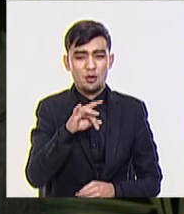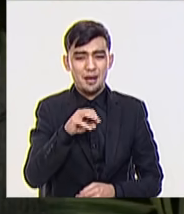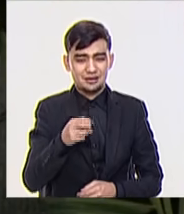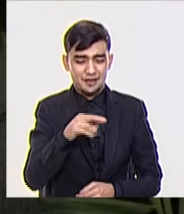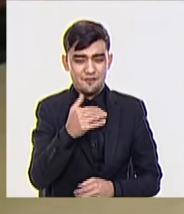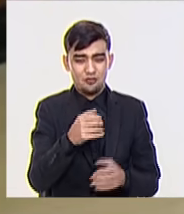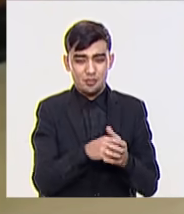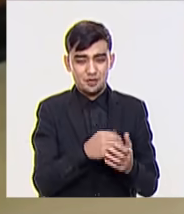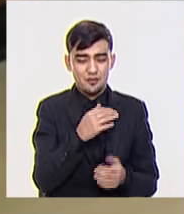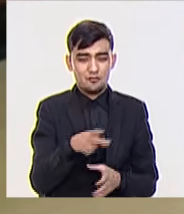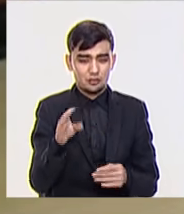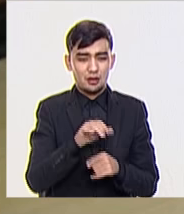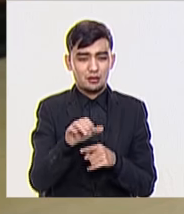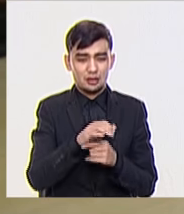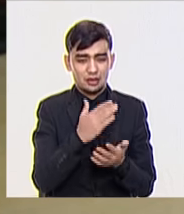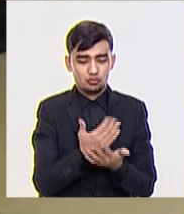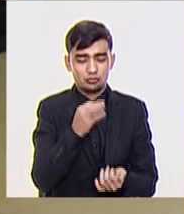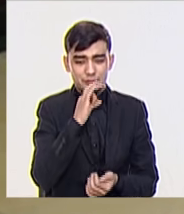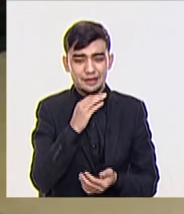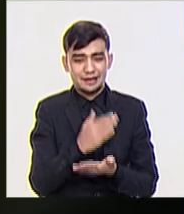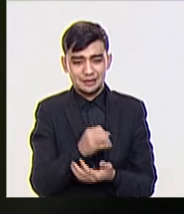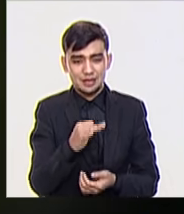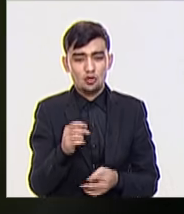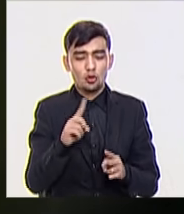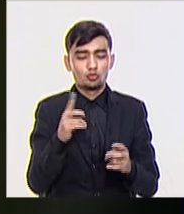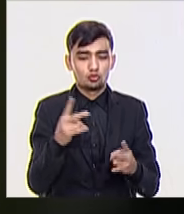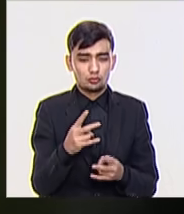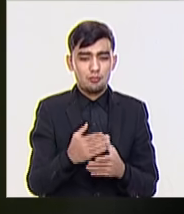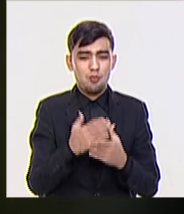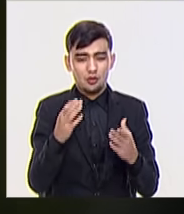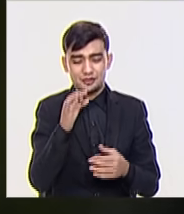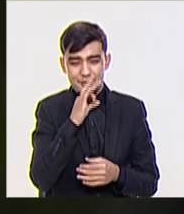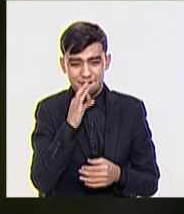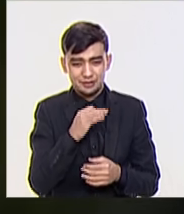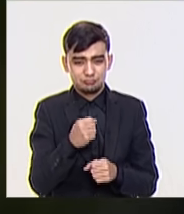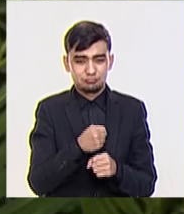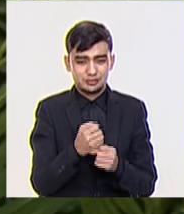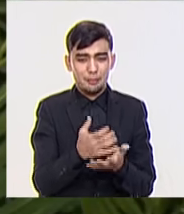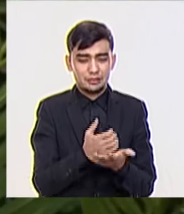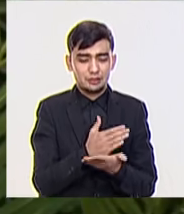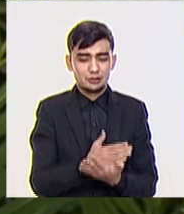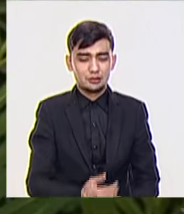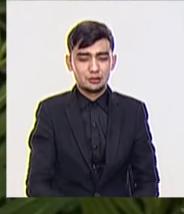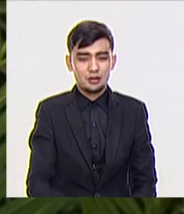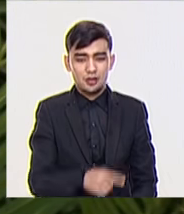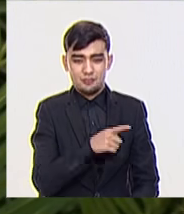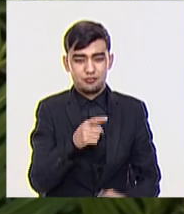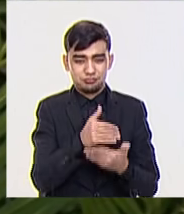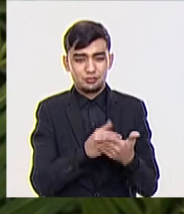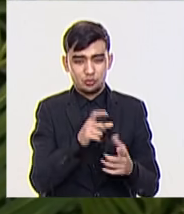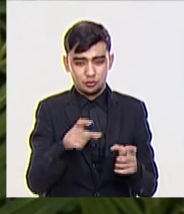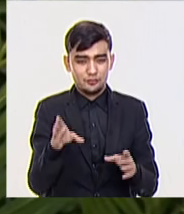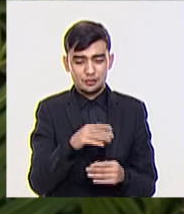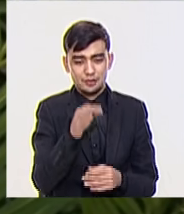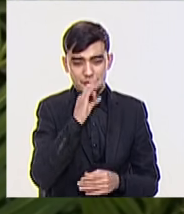қазір өңірлерге жеткізіліп жатыр деді. Тіпті айтуларынша, қажетті мөлшерден артық дәрілер қоры жасалыпты. Осы пациентті